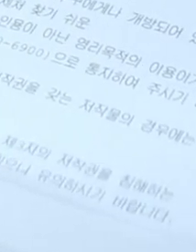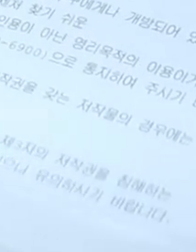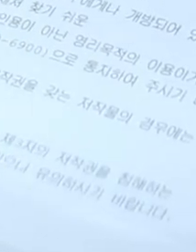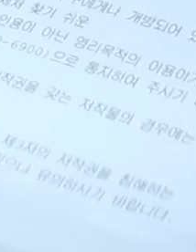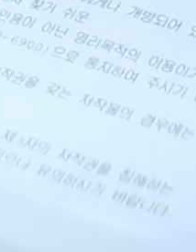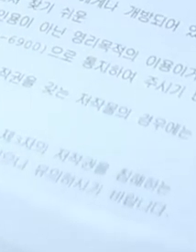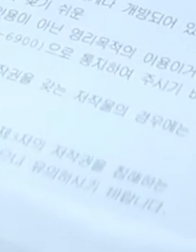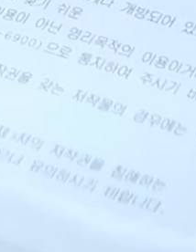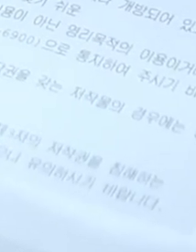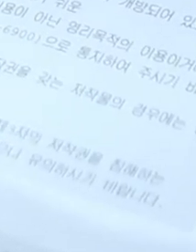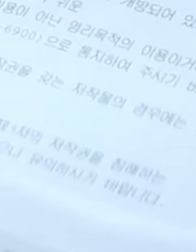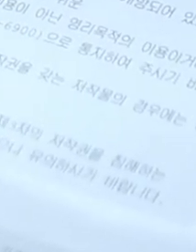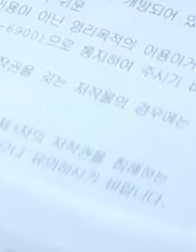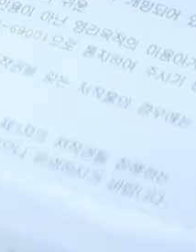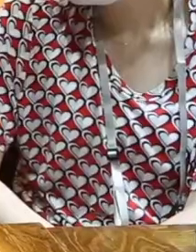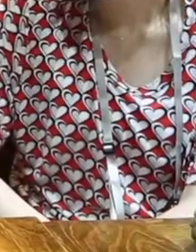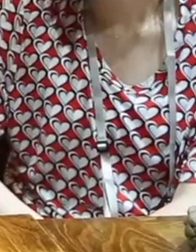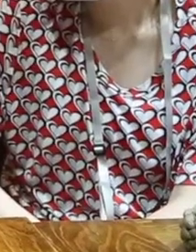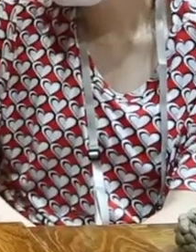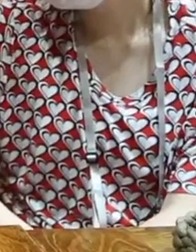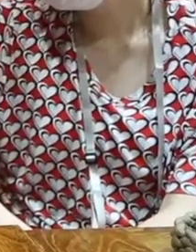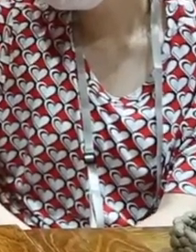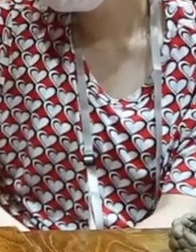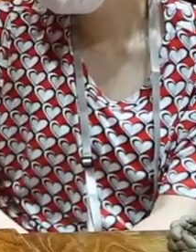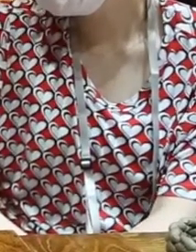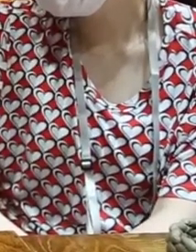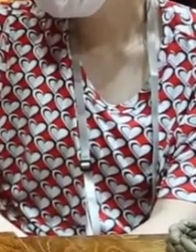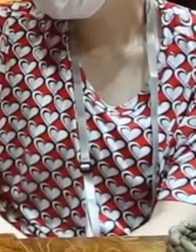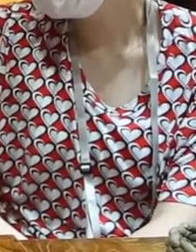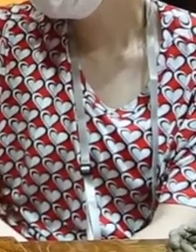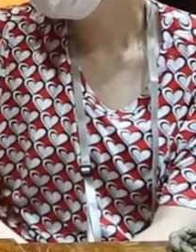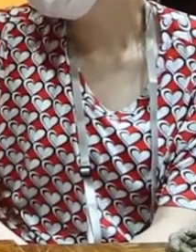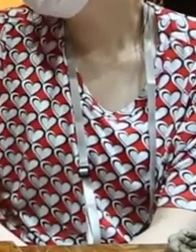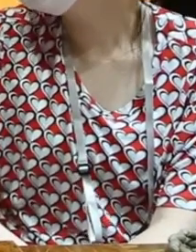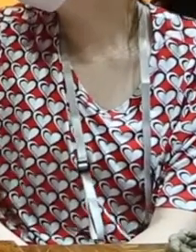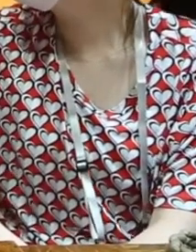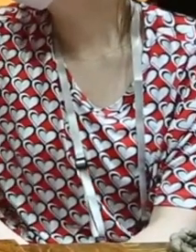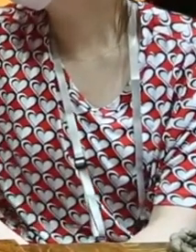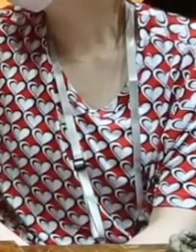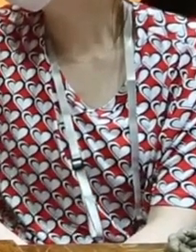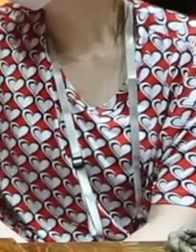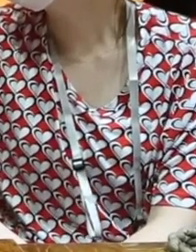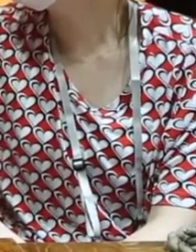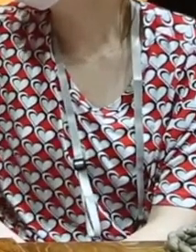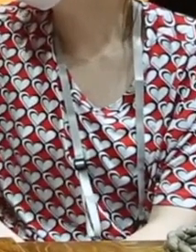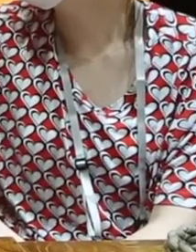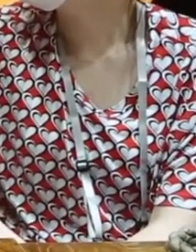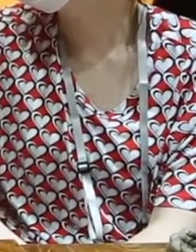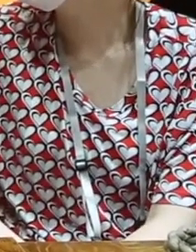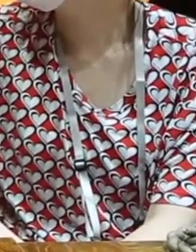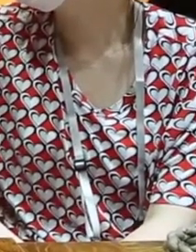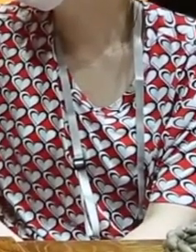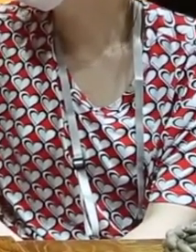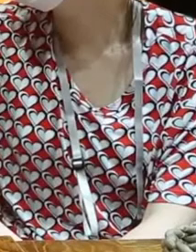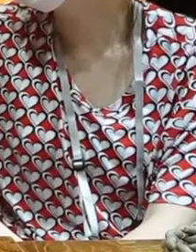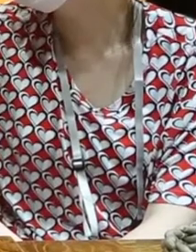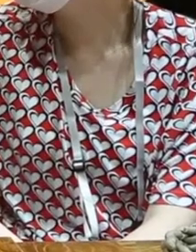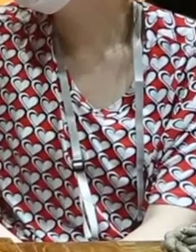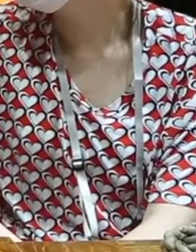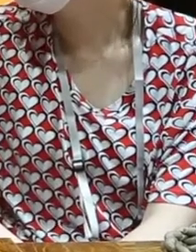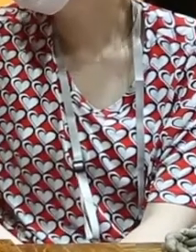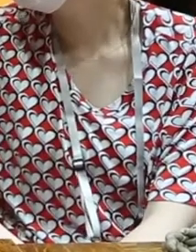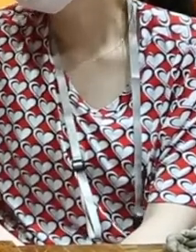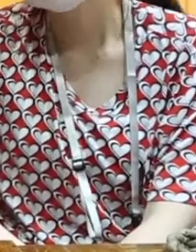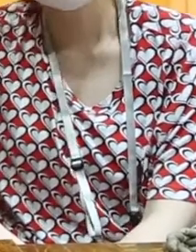길죠? 또 기차 같아요. 기차. 단어 어때요? 동네 제목을 한번 멋있게 지어봅시다. 이렇게 헷갈릴 수 있는 친구들이 많겠죠.